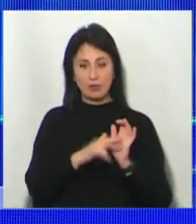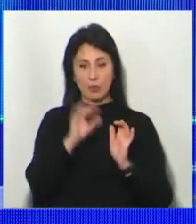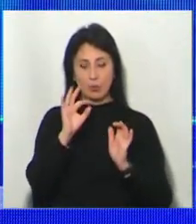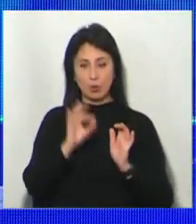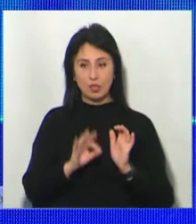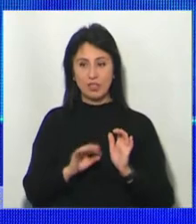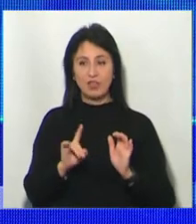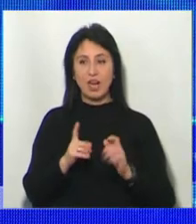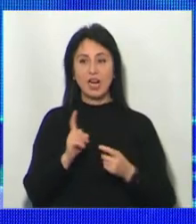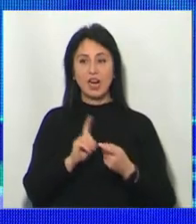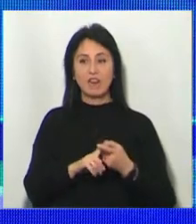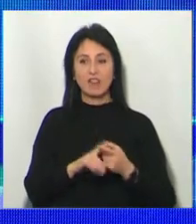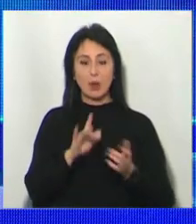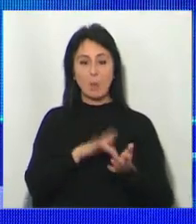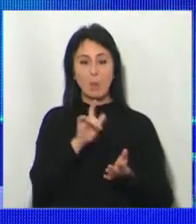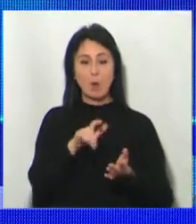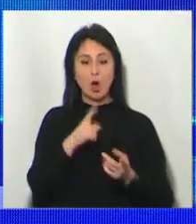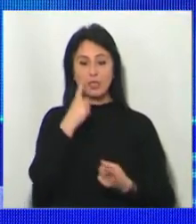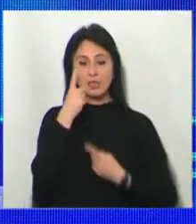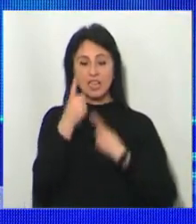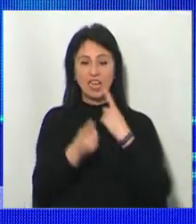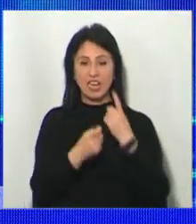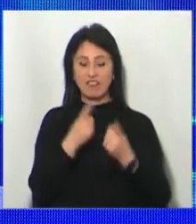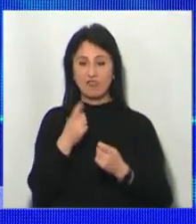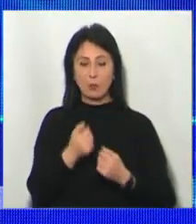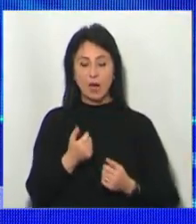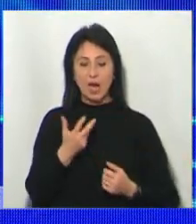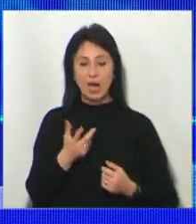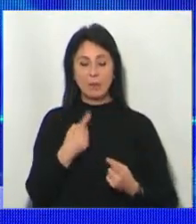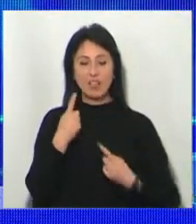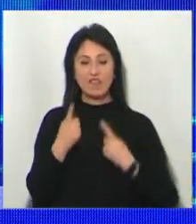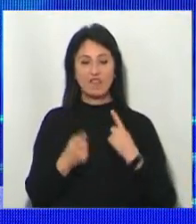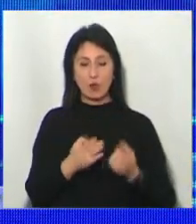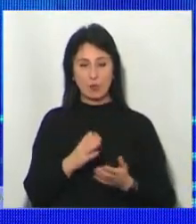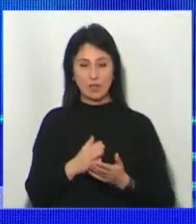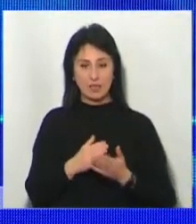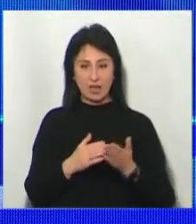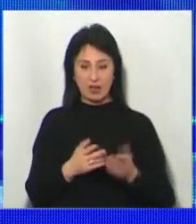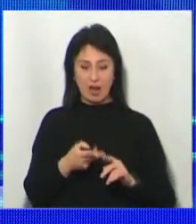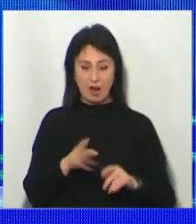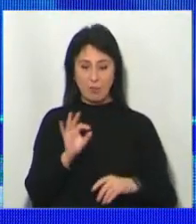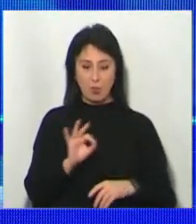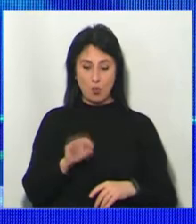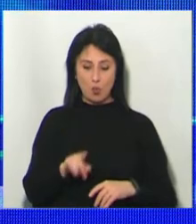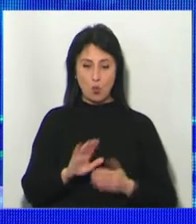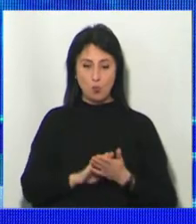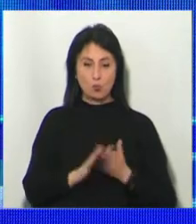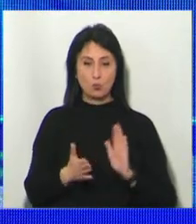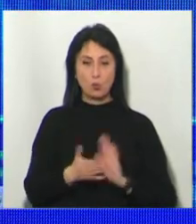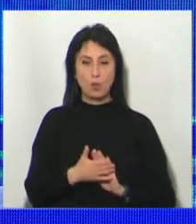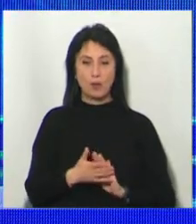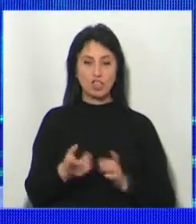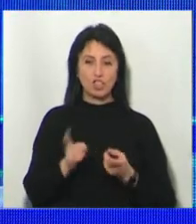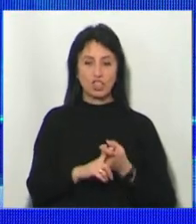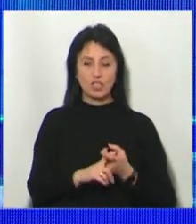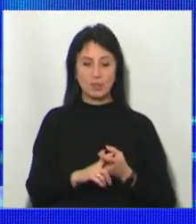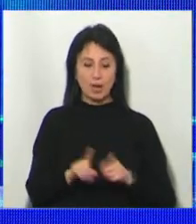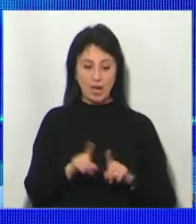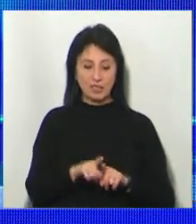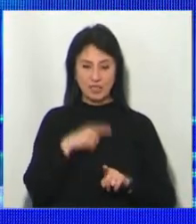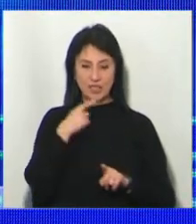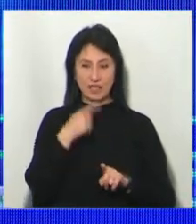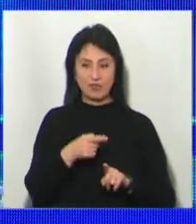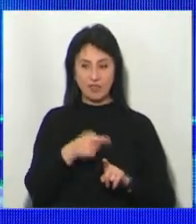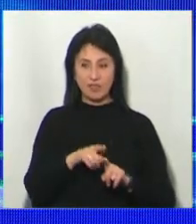68%. ეხლა რაც შეეხება მოსახლეობის ინფორმირებულობას, რამდენად ინფორმირებულები არიან ამ მდგომარეობის შესახებ, ასე ვიტყოდი,